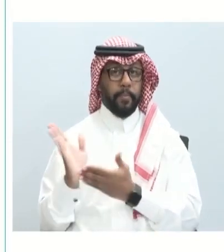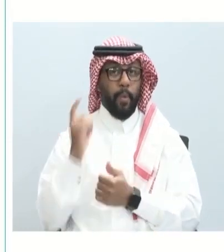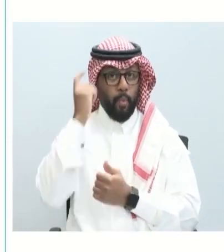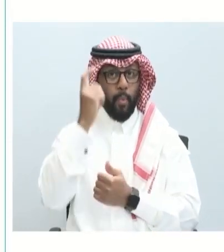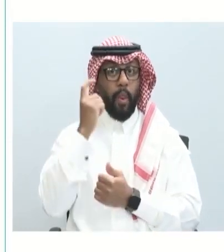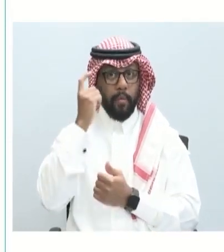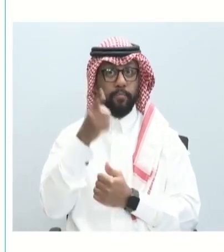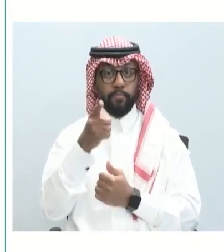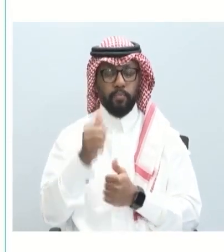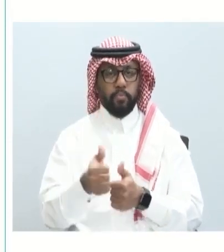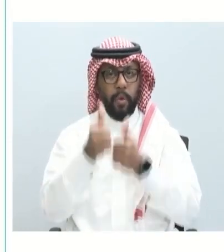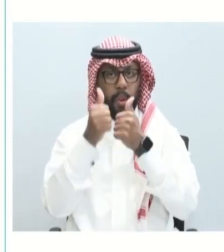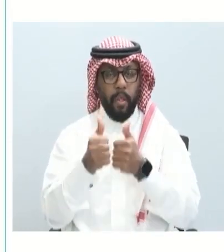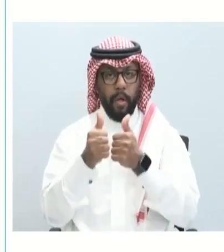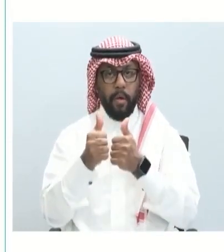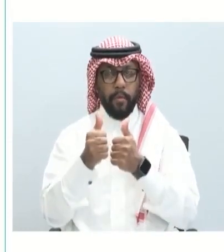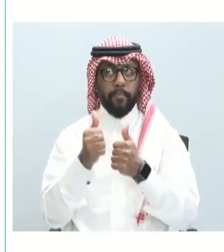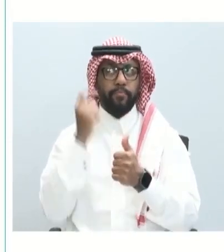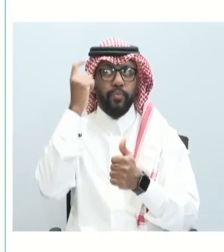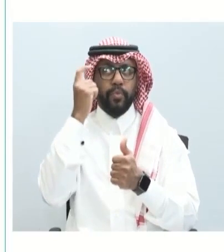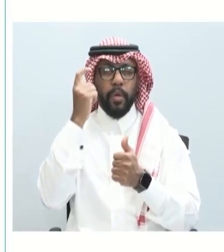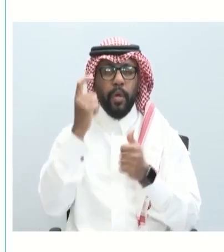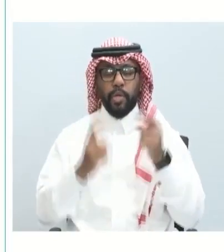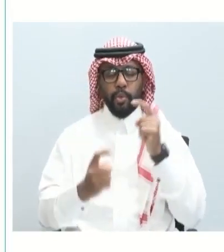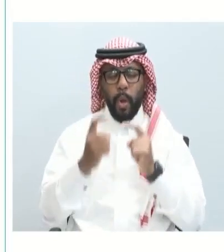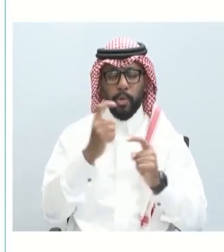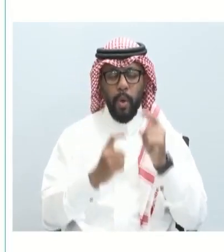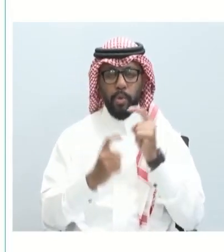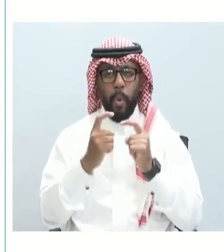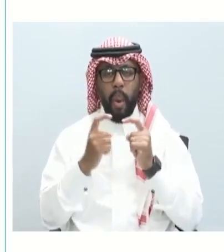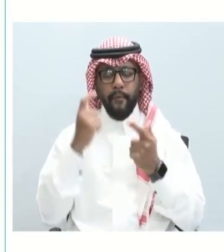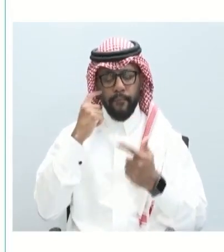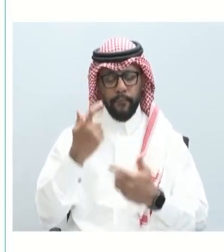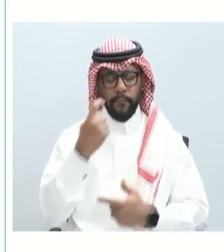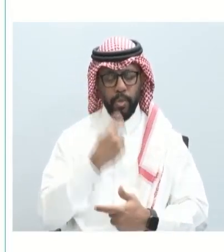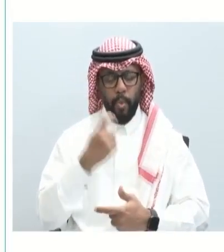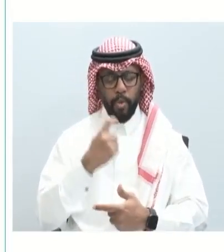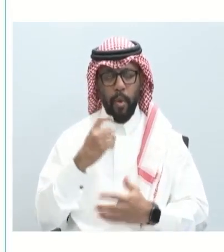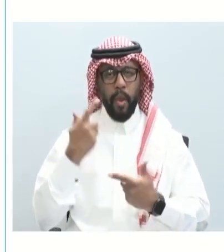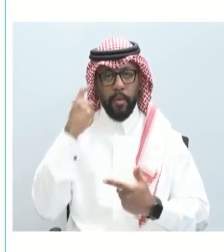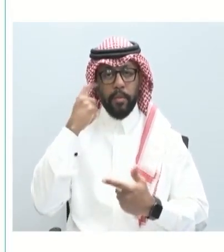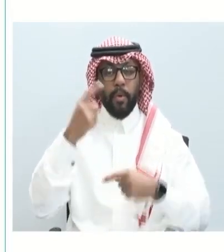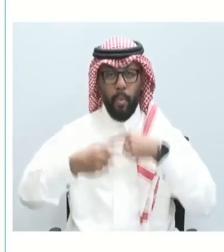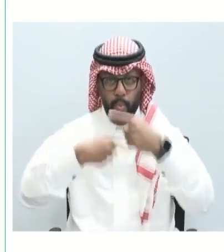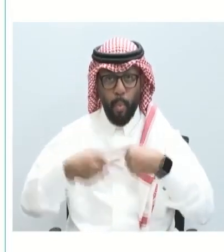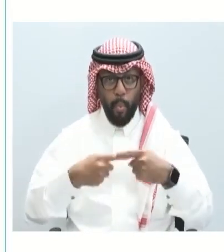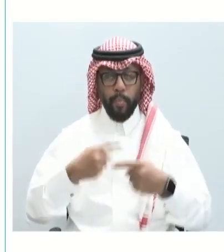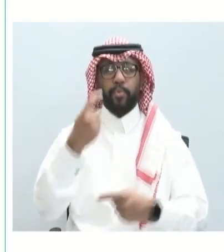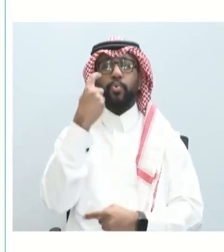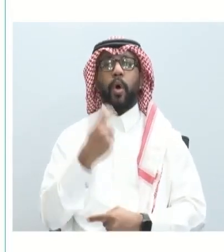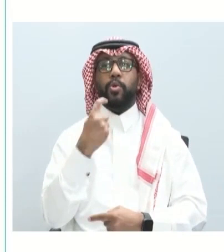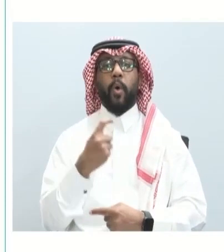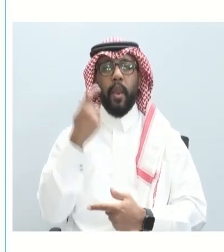المنطقي دائما وابدا يطرح الاسئله التاليه بشكل مستمر ومتكرر ما هي الاسئله